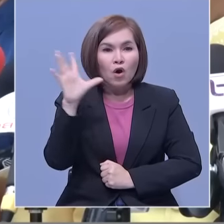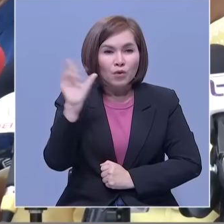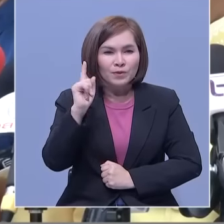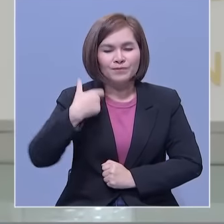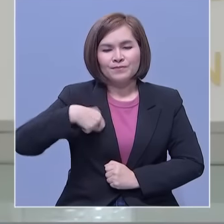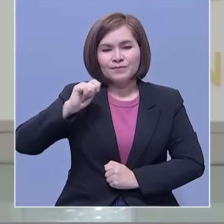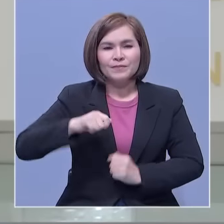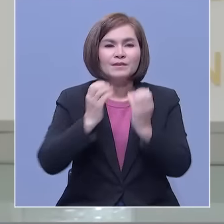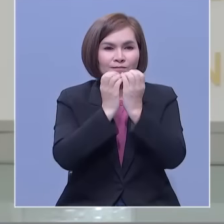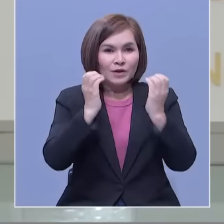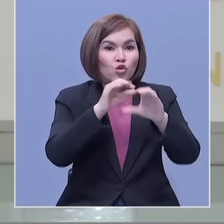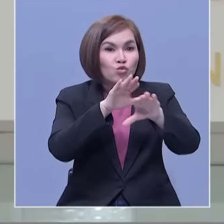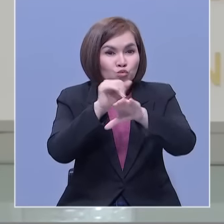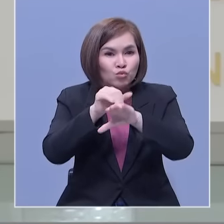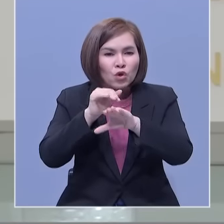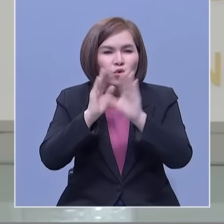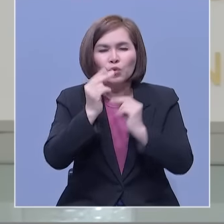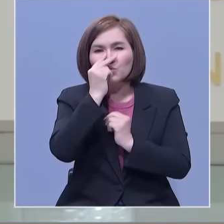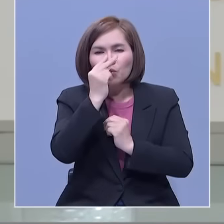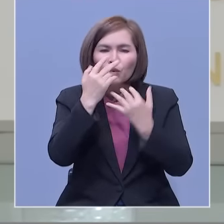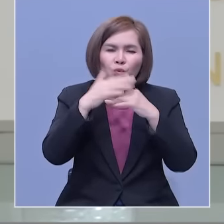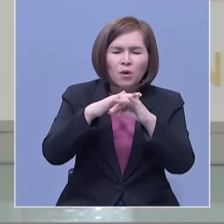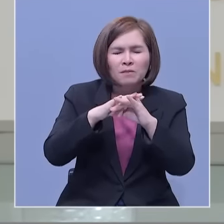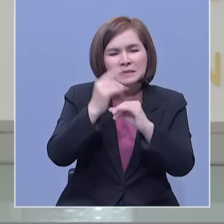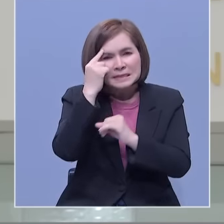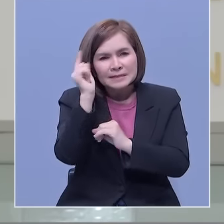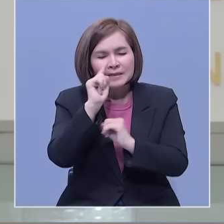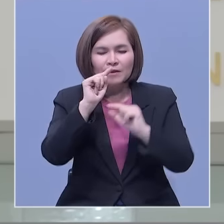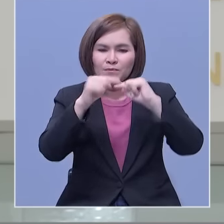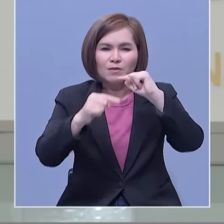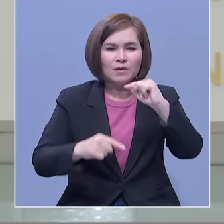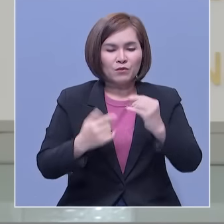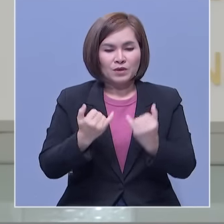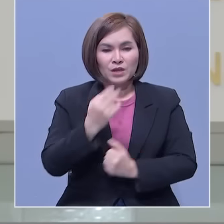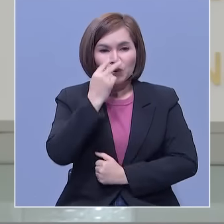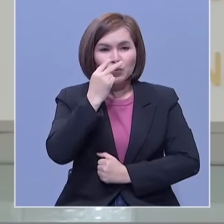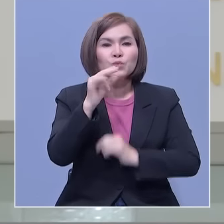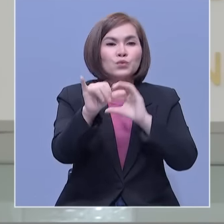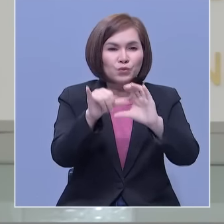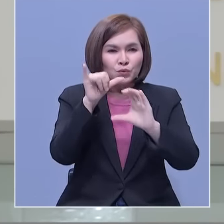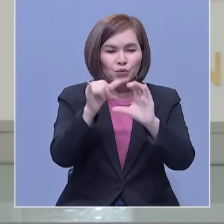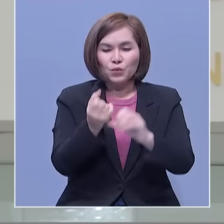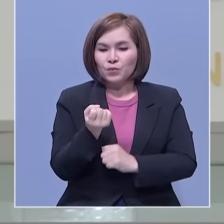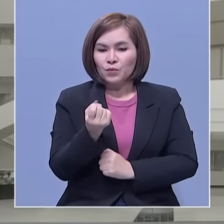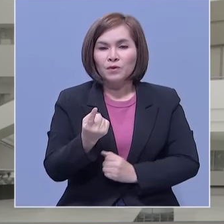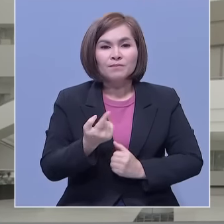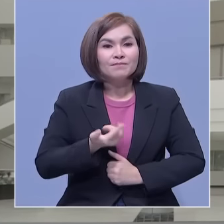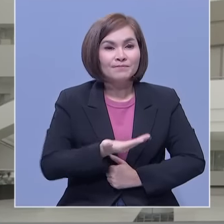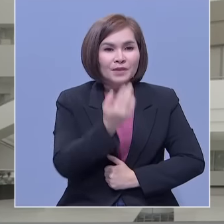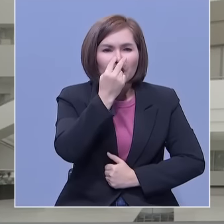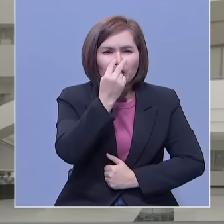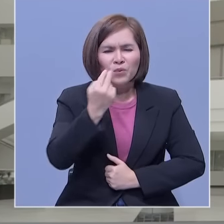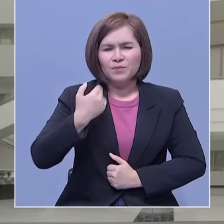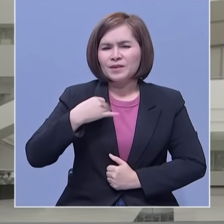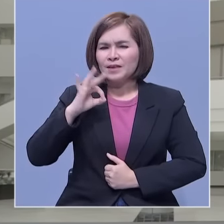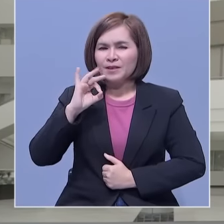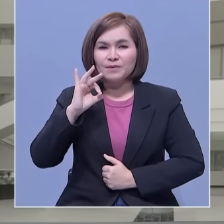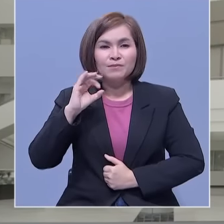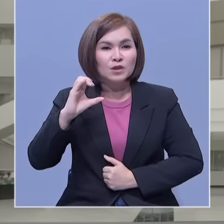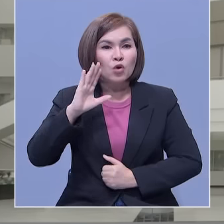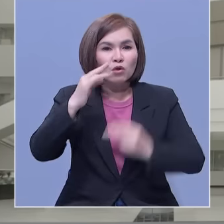อยากจะชวนเชคุณผู้ชมนี่แหละพูดคุยกันนะคะครับเนี่ยผมเข้ามาดูใน YouTubeนะตอนนี้ที่มีการไลฟ์เนี่ยนะฮะก็มีแฟนคลับของ